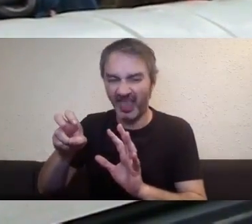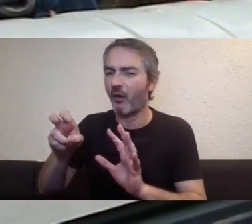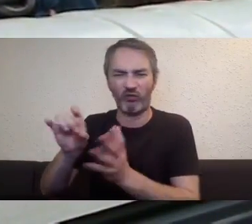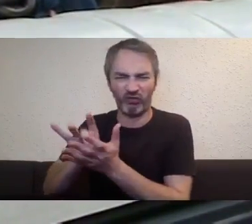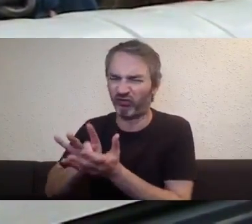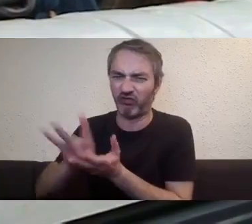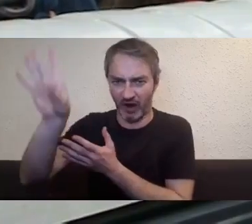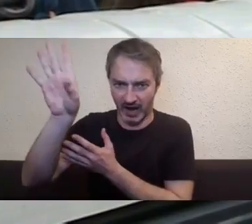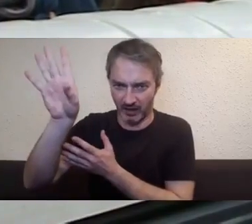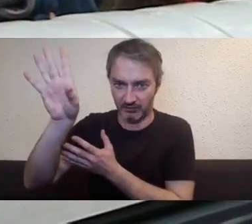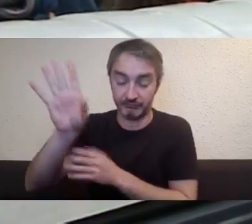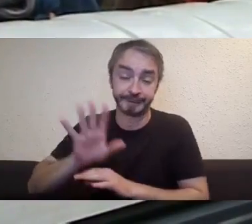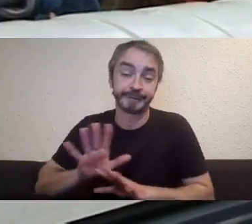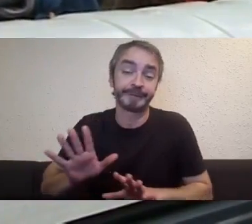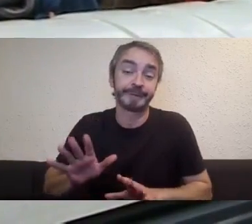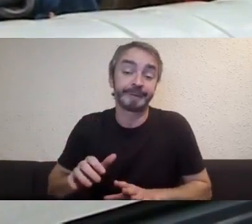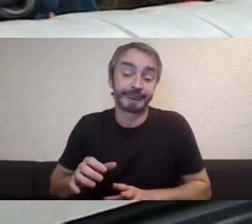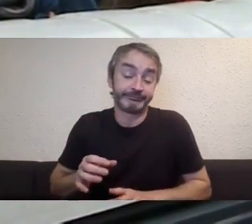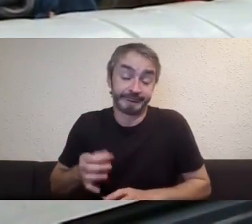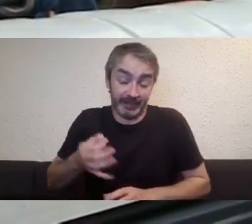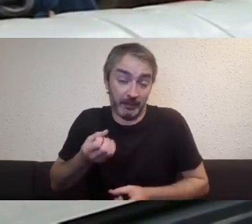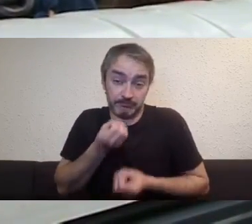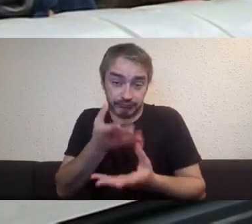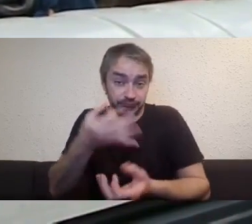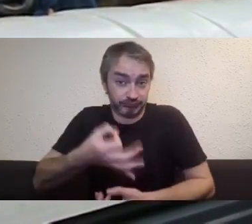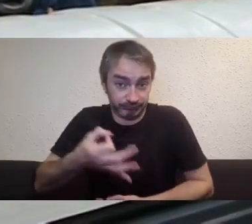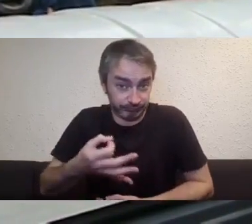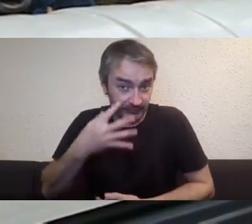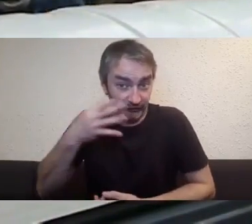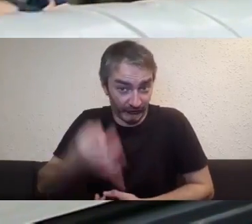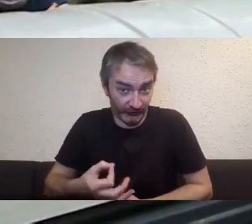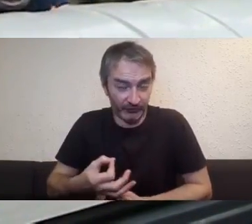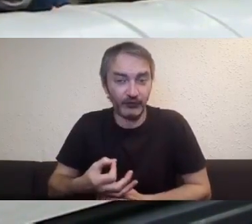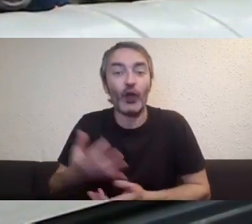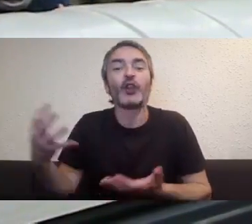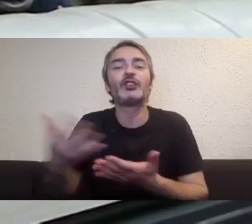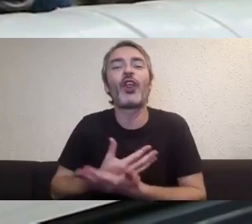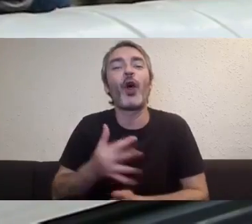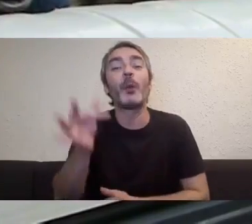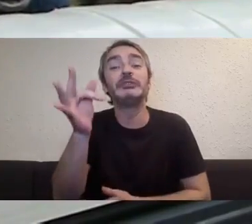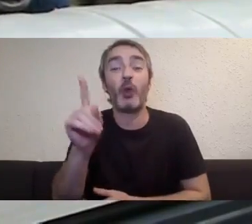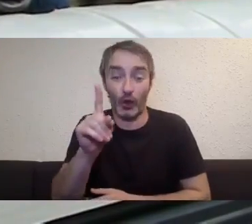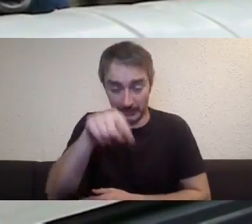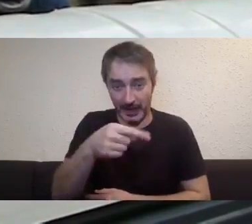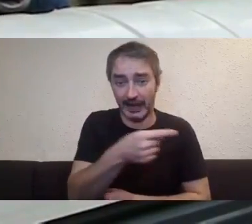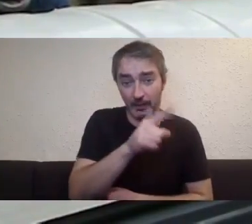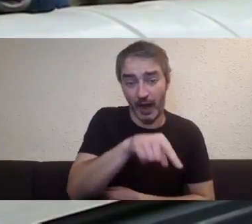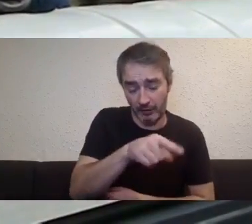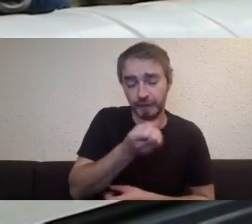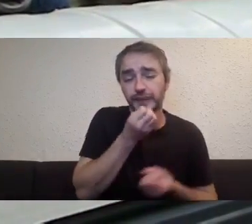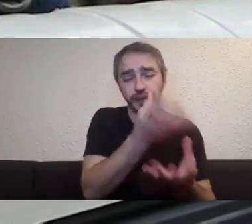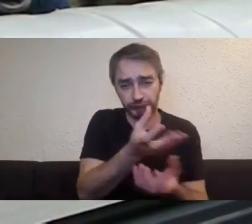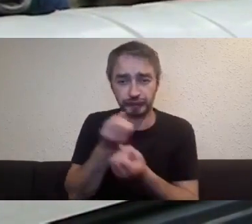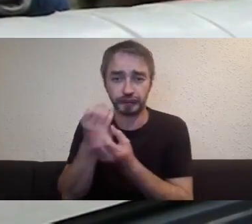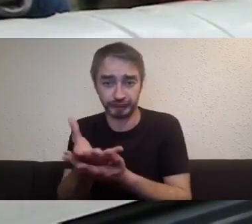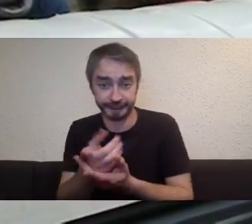casa. Que també és una cosa que s'ha d'explicar, que no és el que ens agradaria explicar, però que s'ha d'explicar perquè veiem també que no és una... No tots són flors